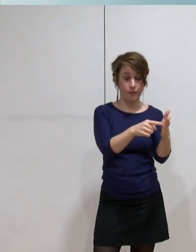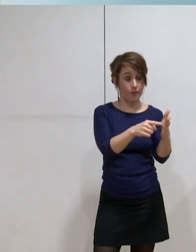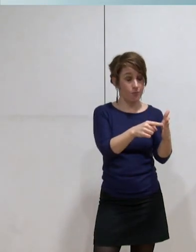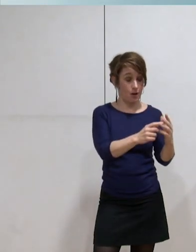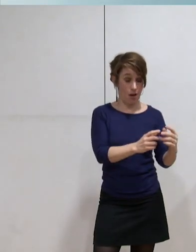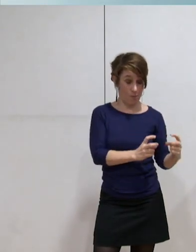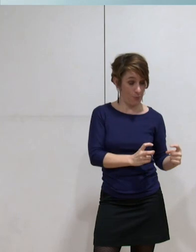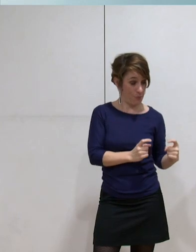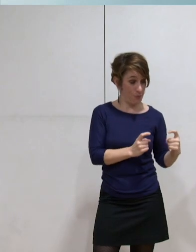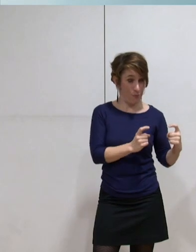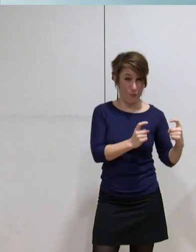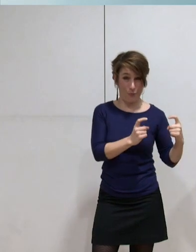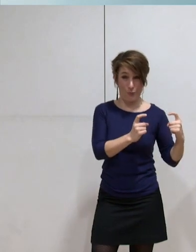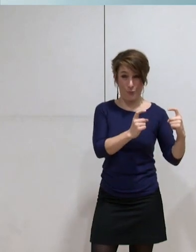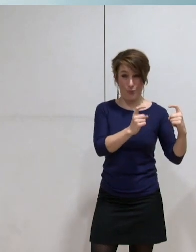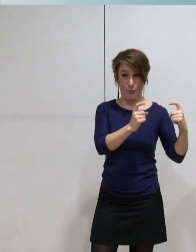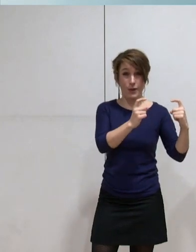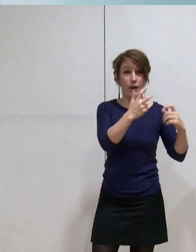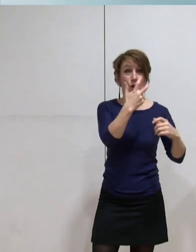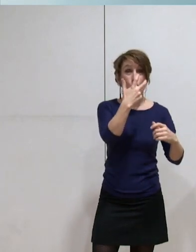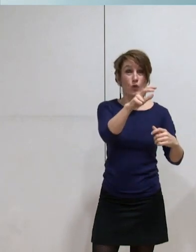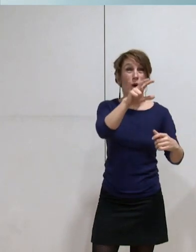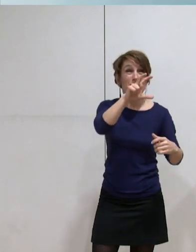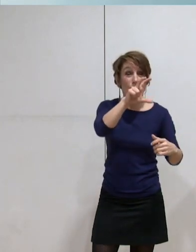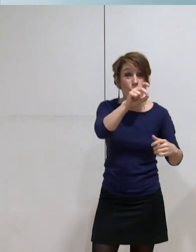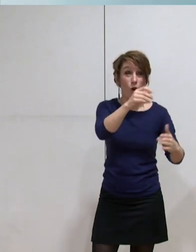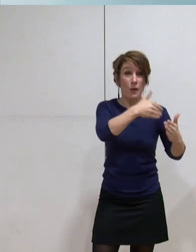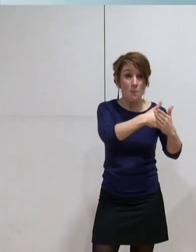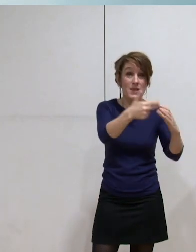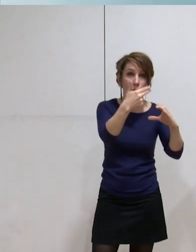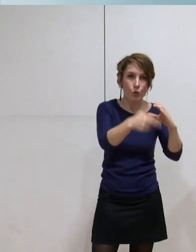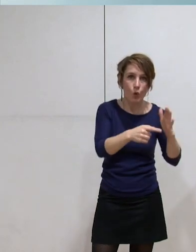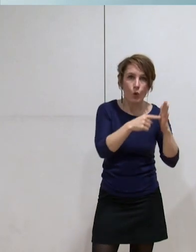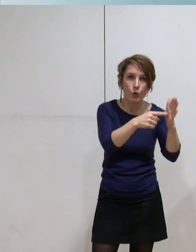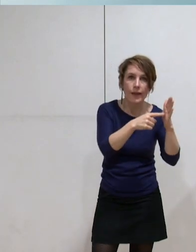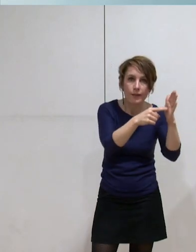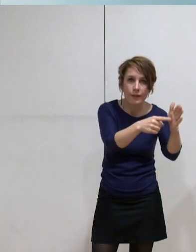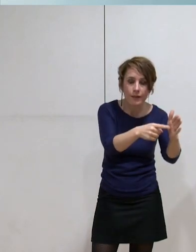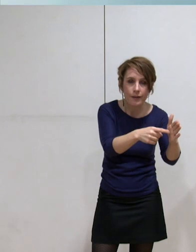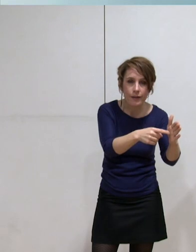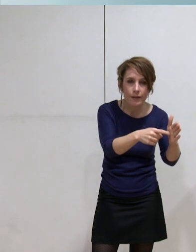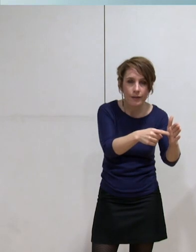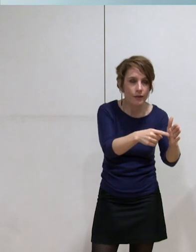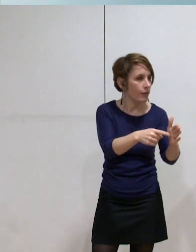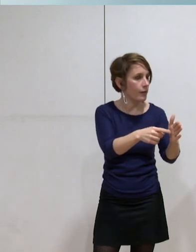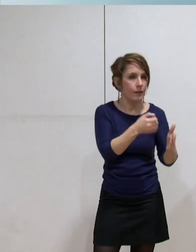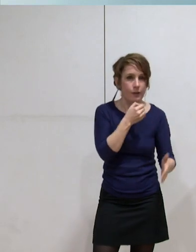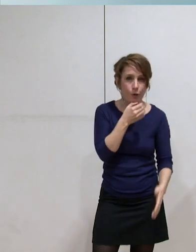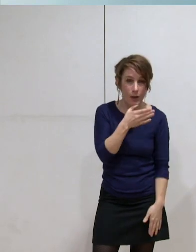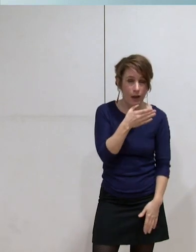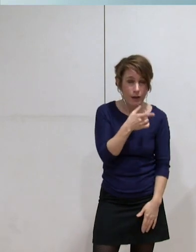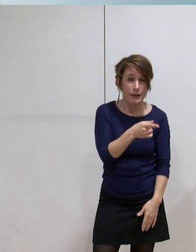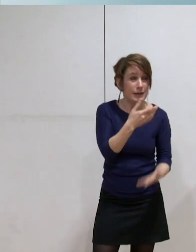niveau pharaonique de 330 millions d'euros c'est 50 % de